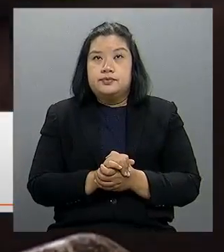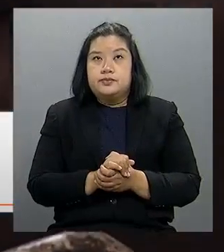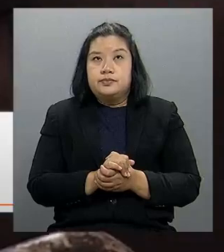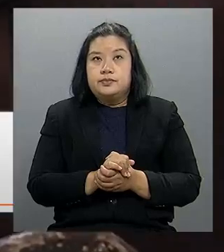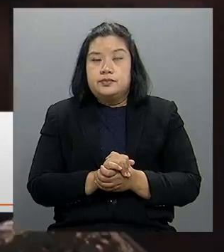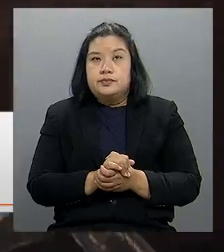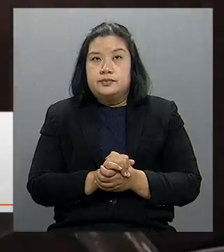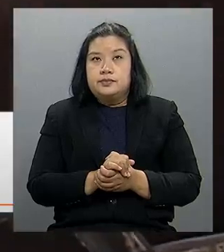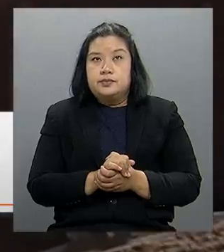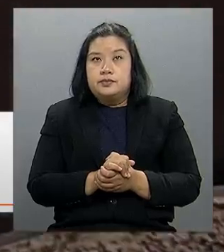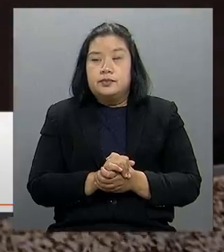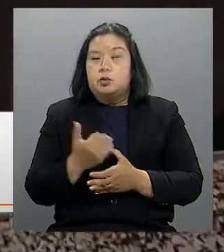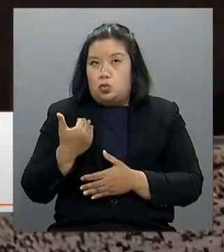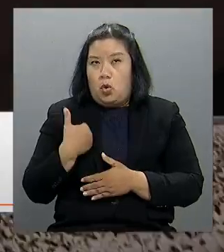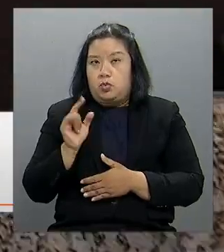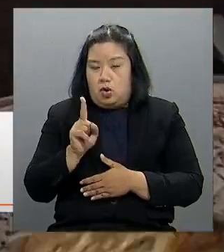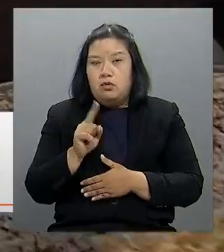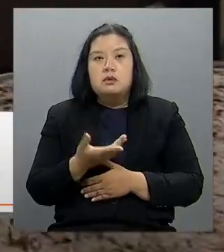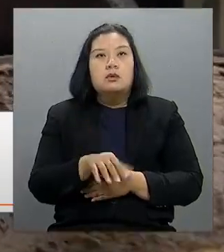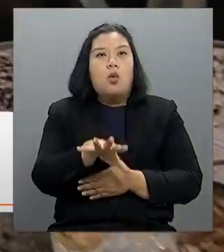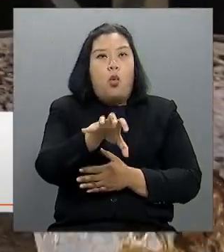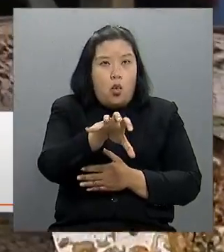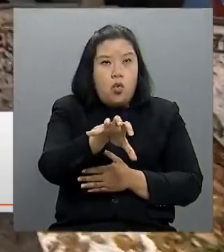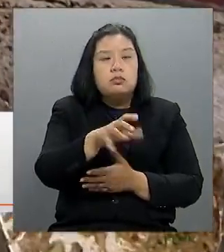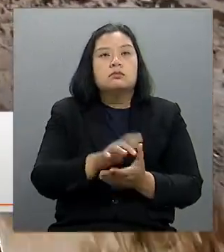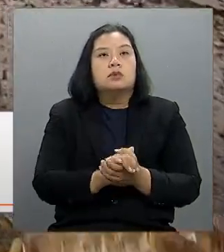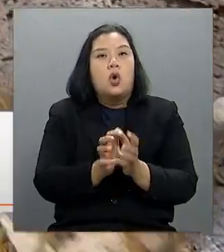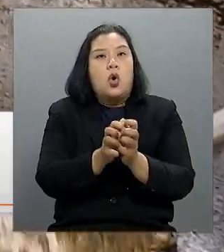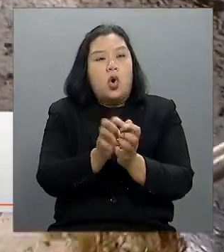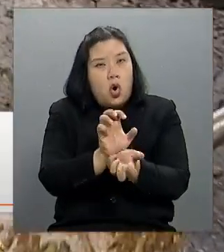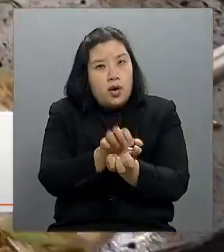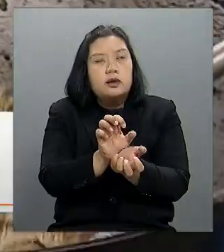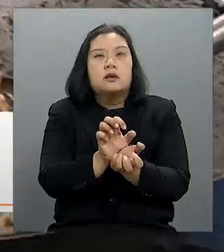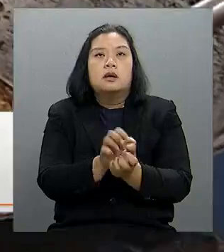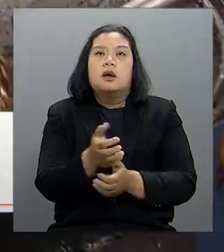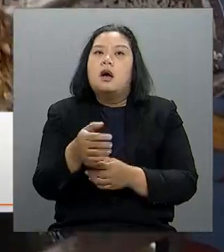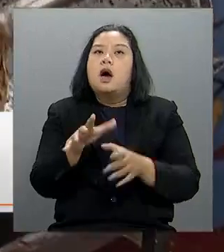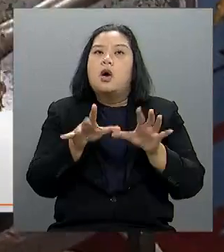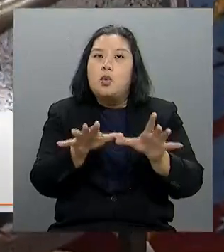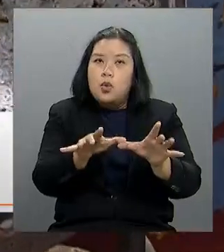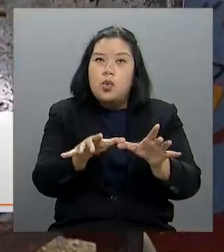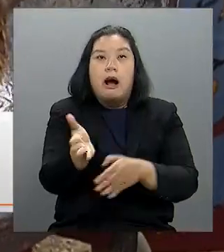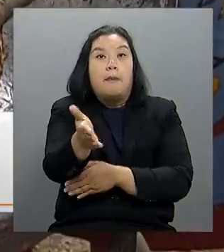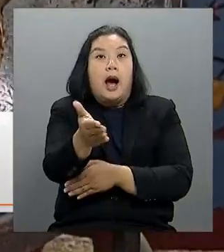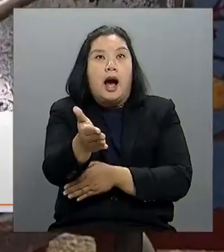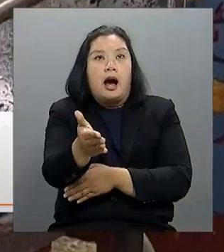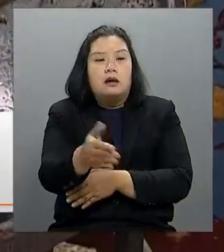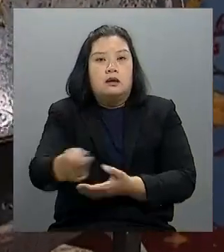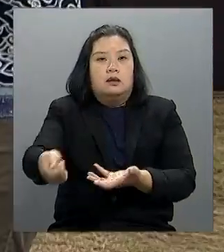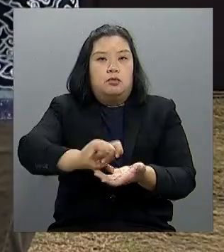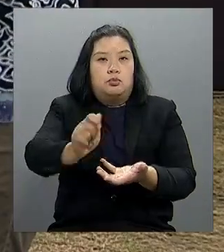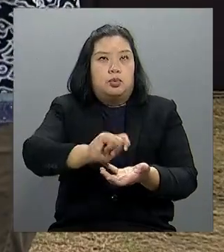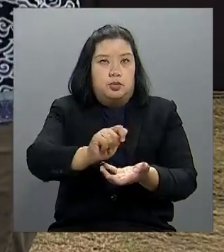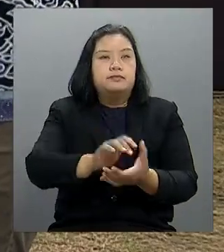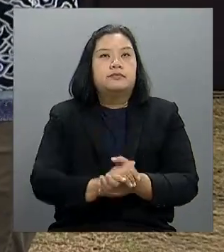บต้องมีกุ้งหอยปูปลาแต่วันนี้เราก็จะมีพิเศษในเรื่องหอยติบคนภูเก็ตเรียกหอยติบ หอยติบค่ะหอยติบ